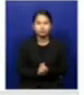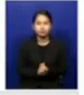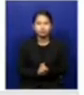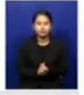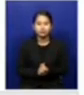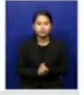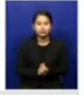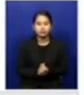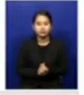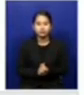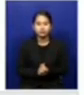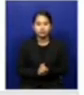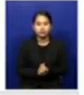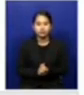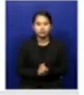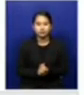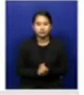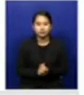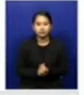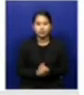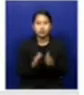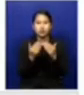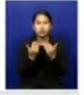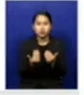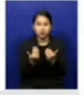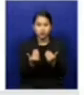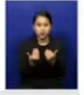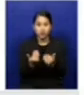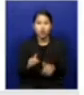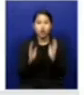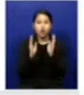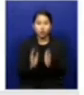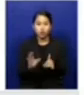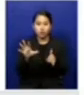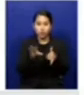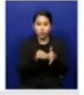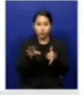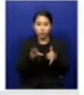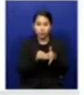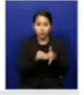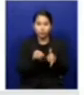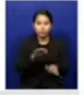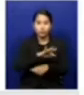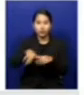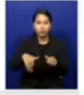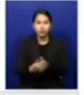ที่ในขณะนี้มีผู้ติดเชื้อทั้งหมดเพียง